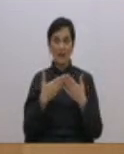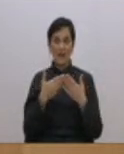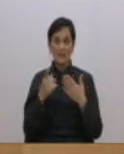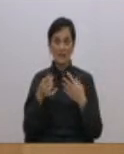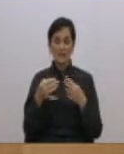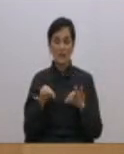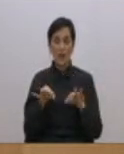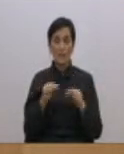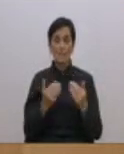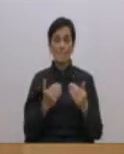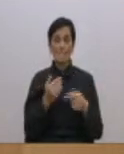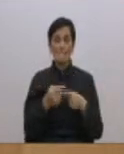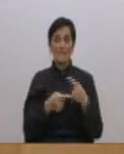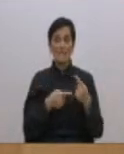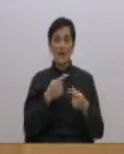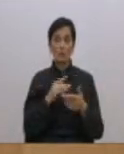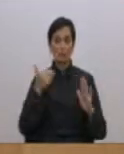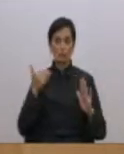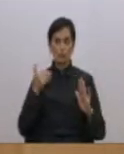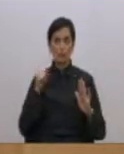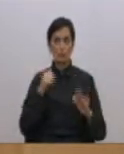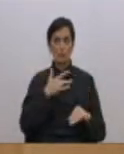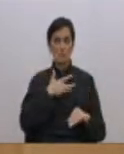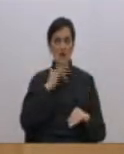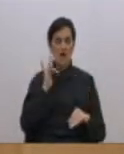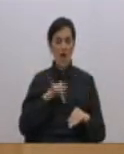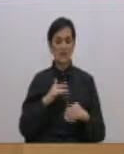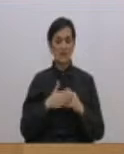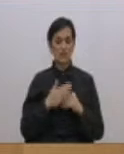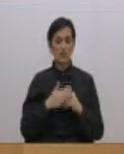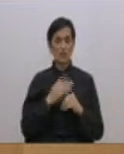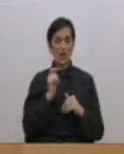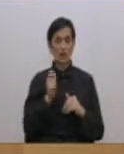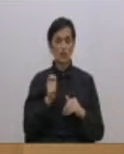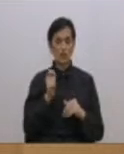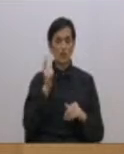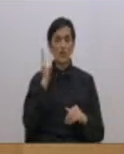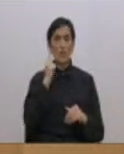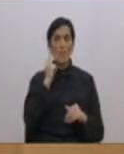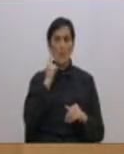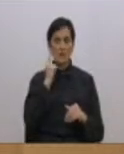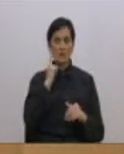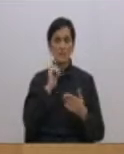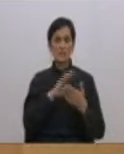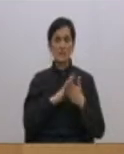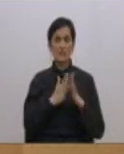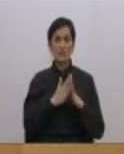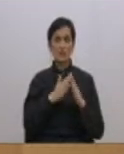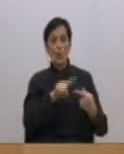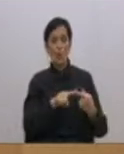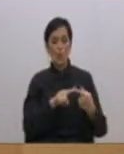ისევე ახლა თანამედროვე პირობებში ადამიანი რომ ინტერნეტს მოწყვეტილი იყოს, მესმის რომ რაღაც სიტუაციაში გარე სამყაროს უნიტეტობა შეიძლება საშავიგე, მაგრამ